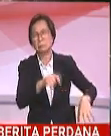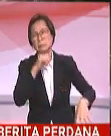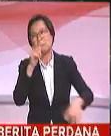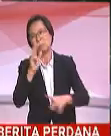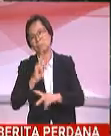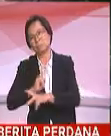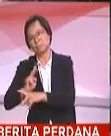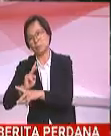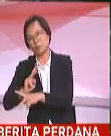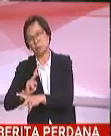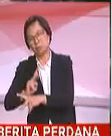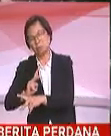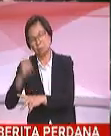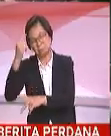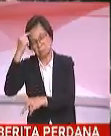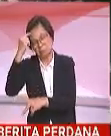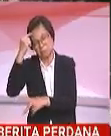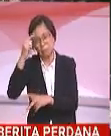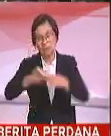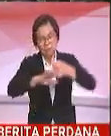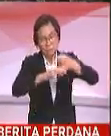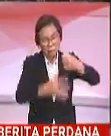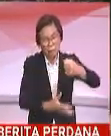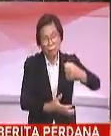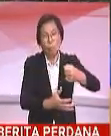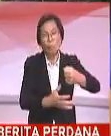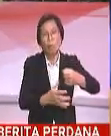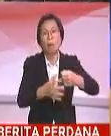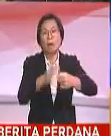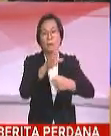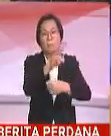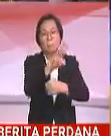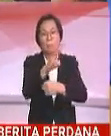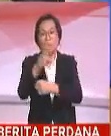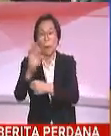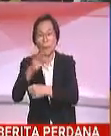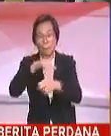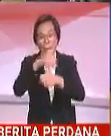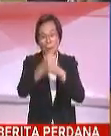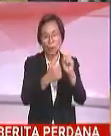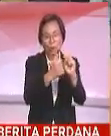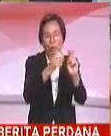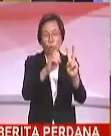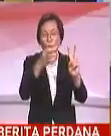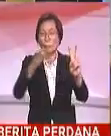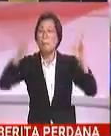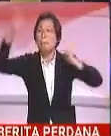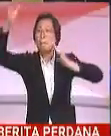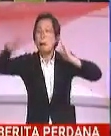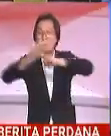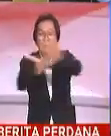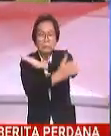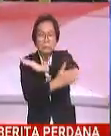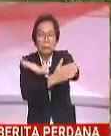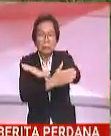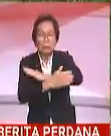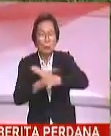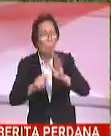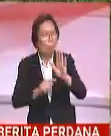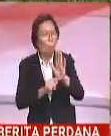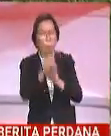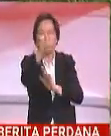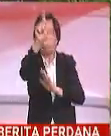berhemah. Menurut kajian Tabung Alam Sedunia WWF pada 2019, Malaysia antara negara paling